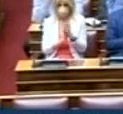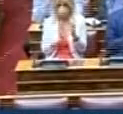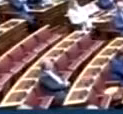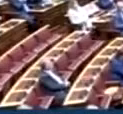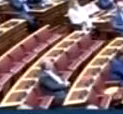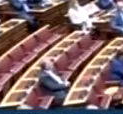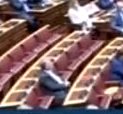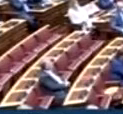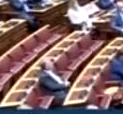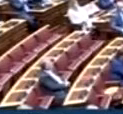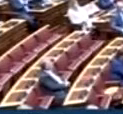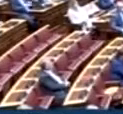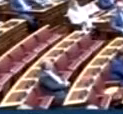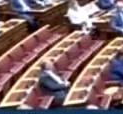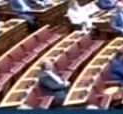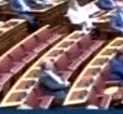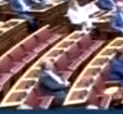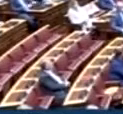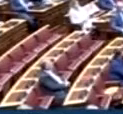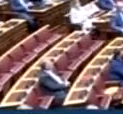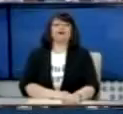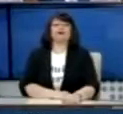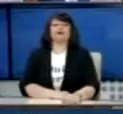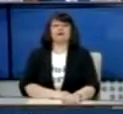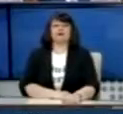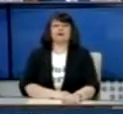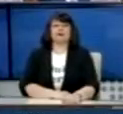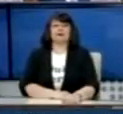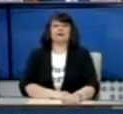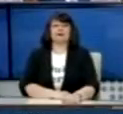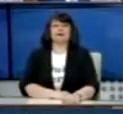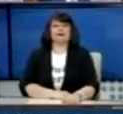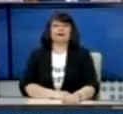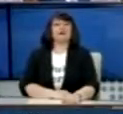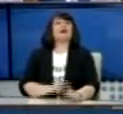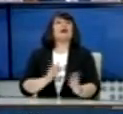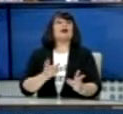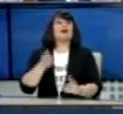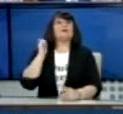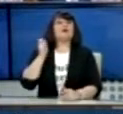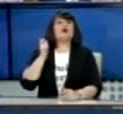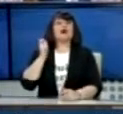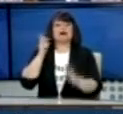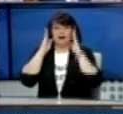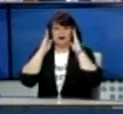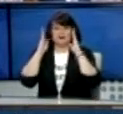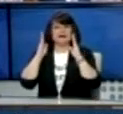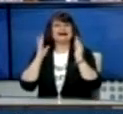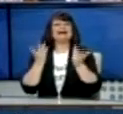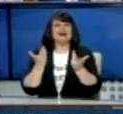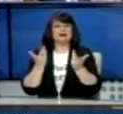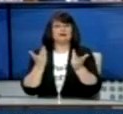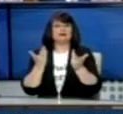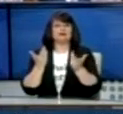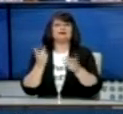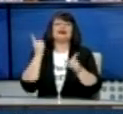και η δραστηριότητα και των υποψηφίων βουλευτών και των βουλευτών και των υπουργών. Αλλά αυτό σε καμία περίπτωση δεν σημαίνει ότι